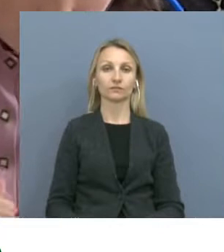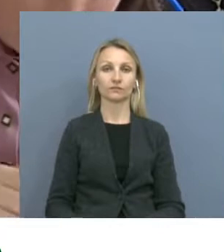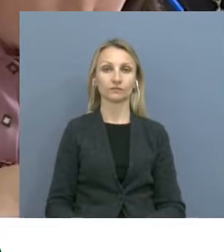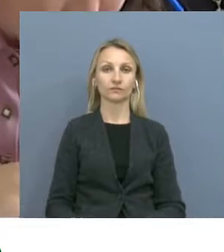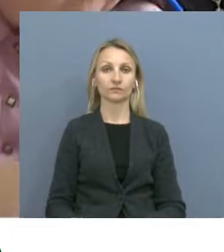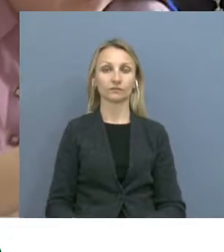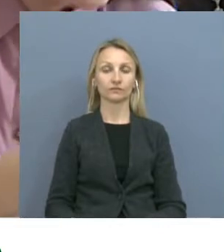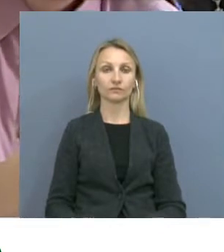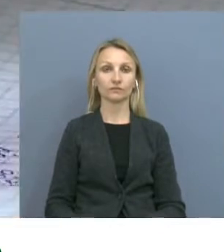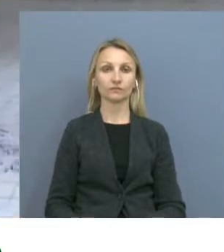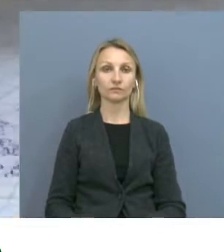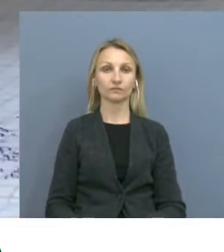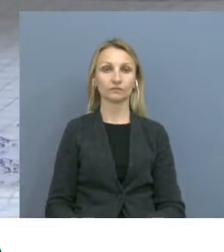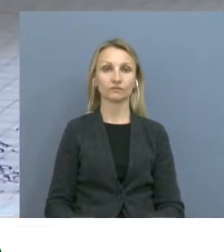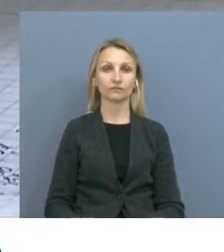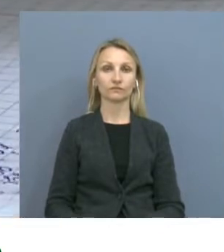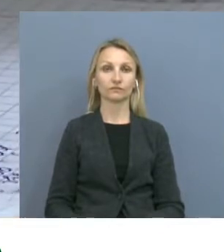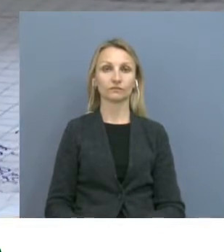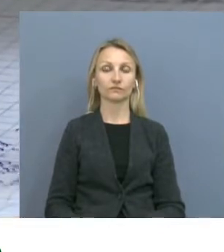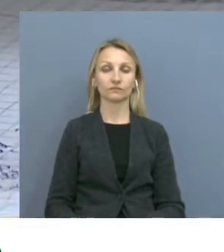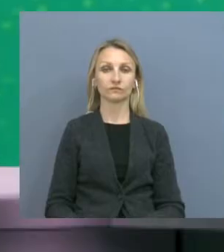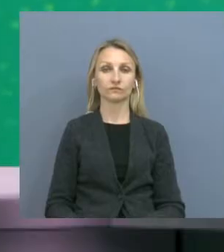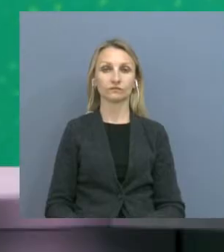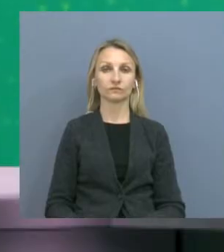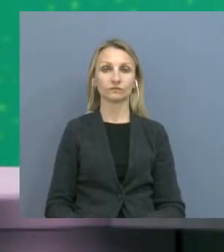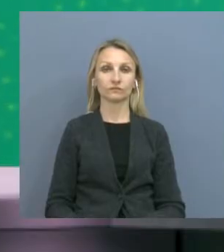Павел Соловьев, Абай Тулеген, Кукши, Ахпарат.